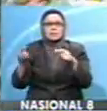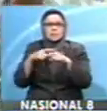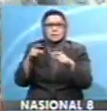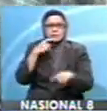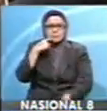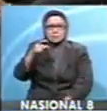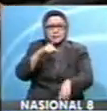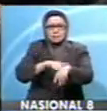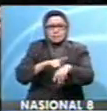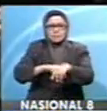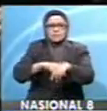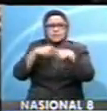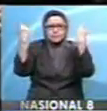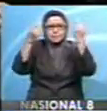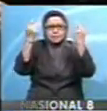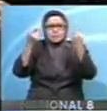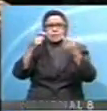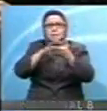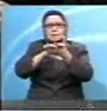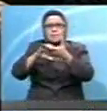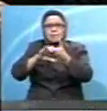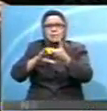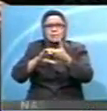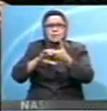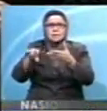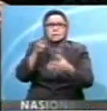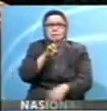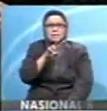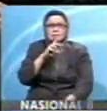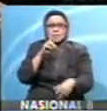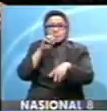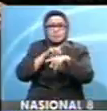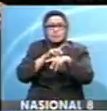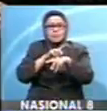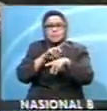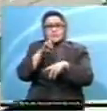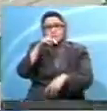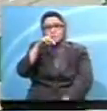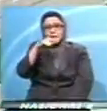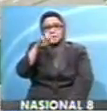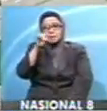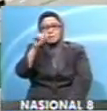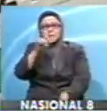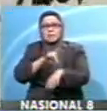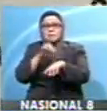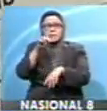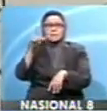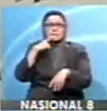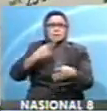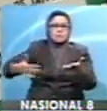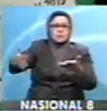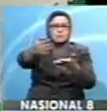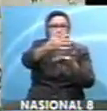penyerahanek 1600 paper match Panda di ibu negara pameran selama dua Minggu itu yang berakhir hari ini berjaya